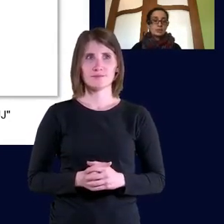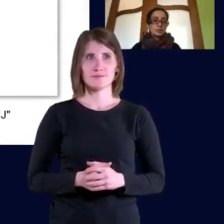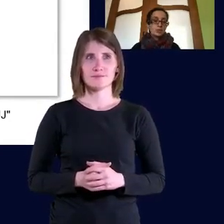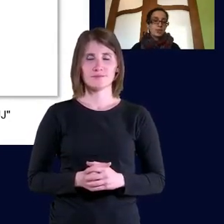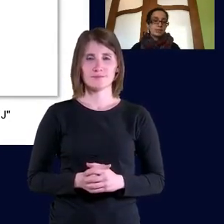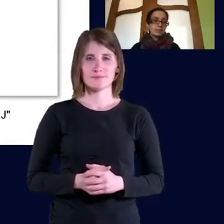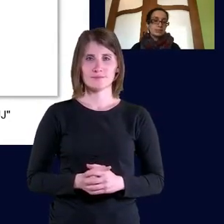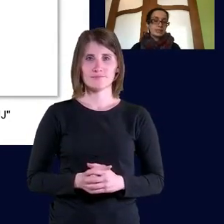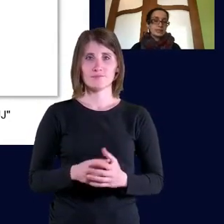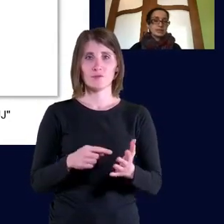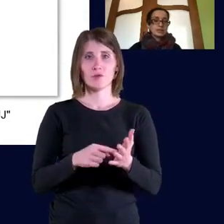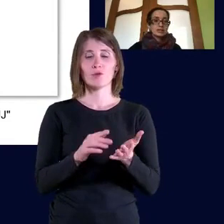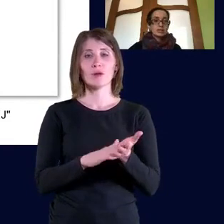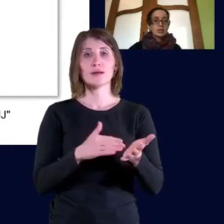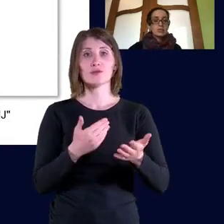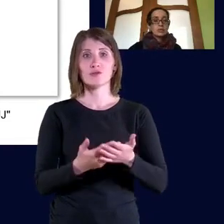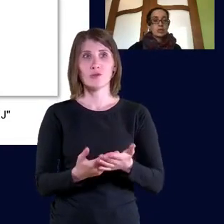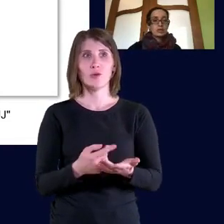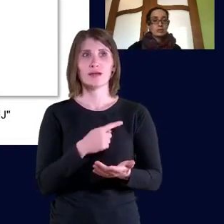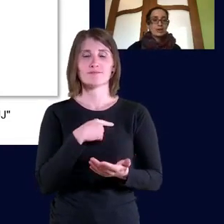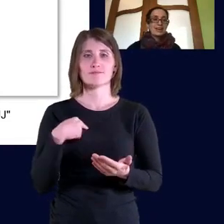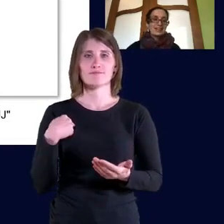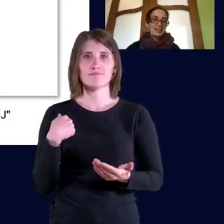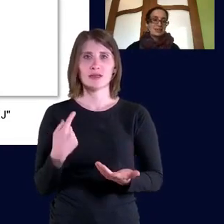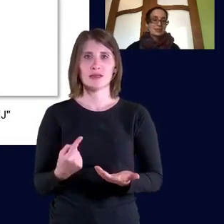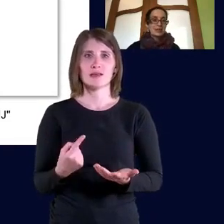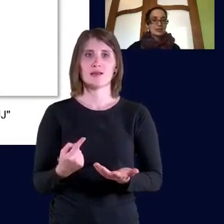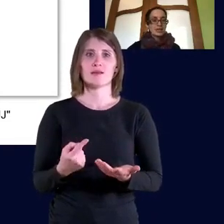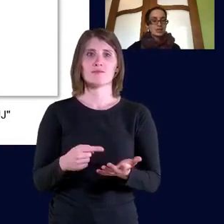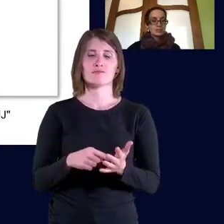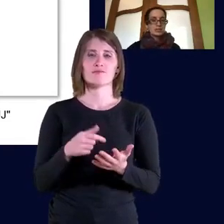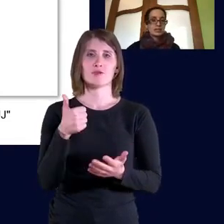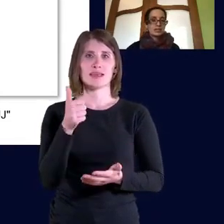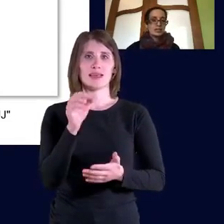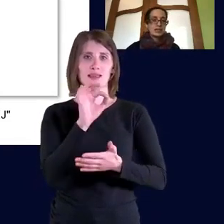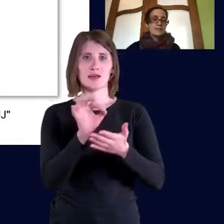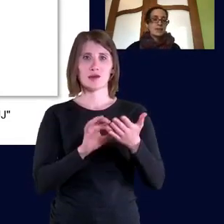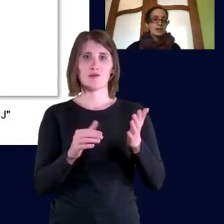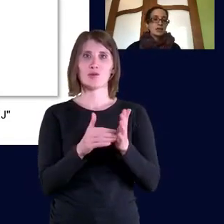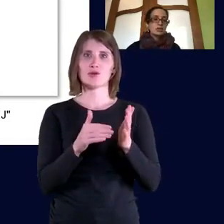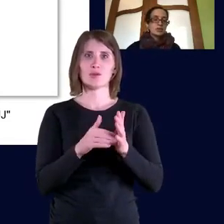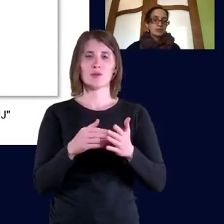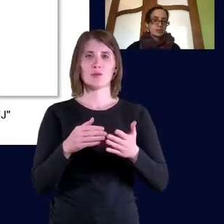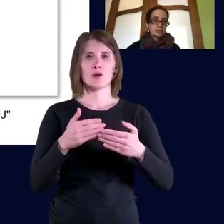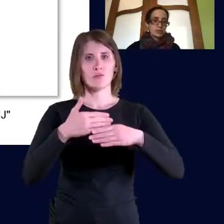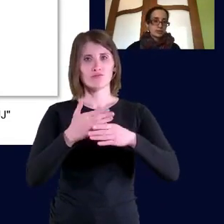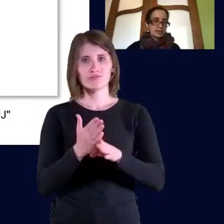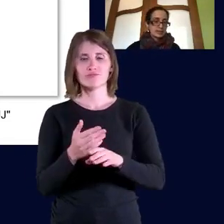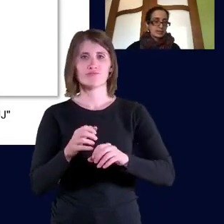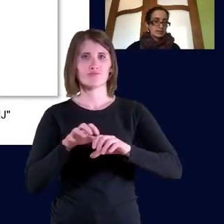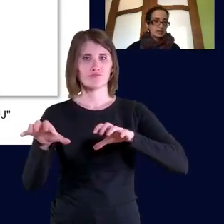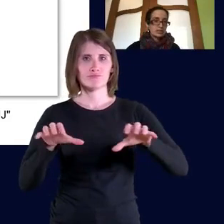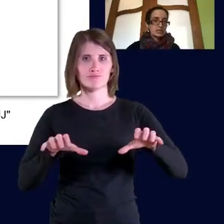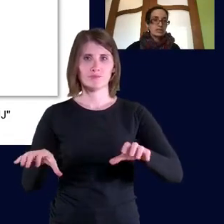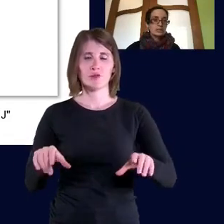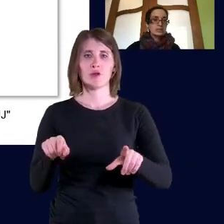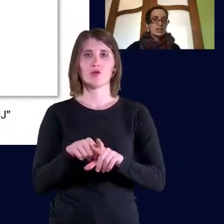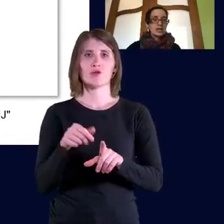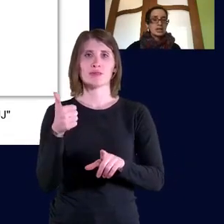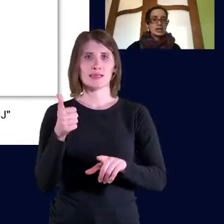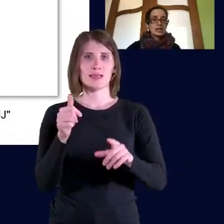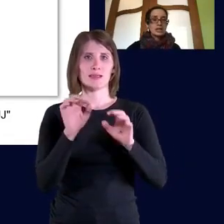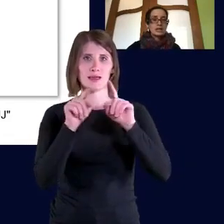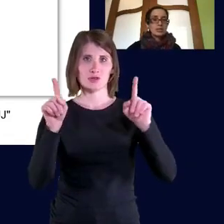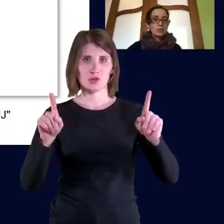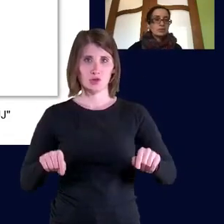h&m jest przykład adaptacji gdy musieliśmy jedną grafikę rozbić na kilka oczywiście to wszystko jest na jednej strony